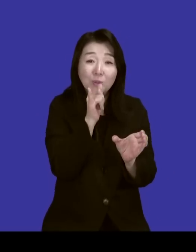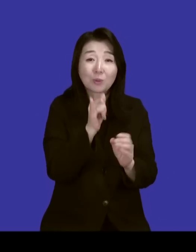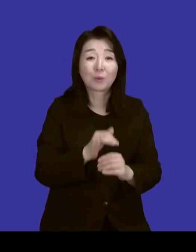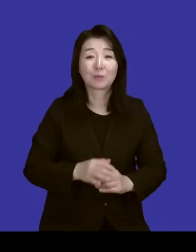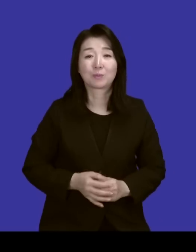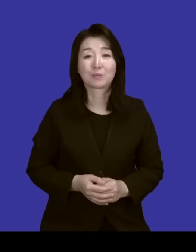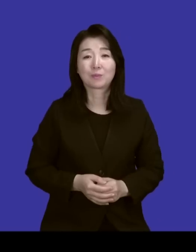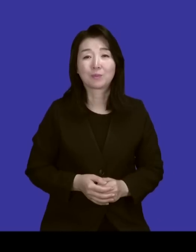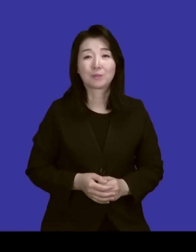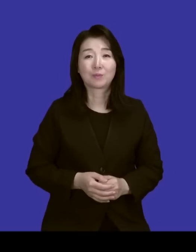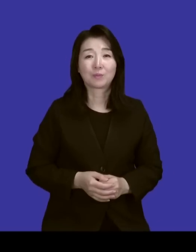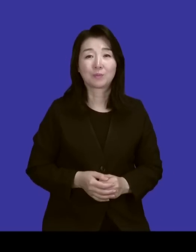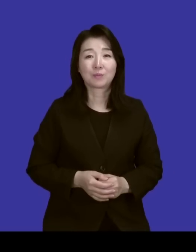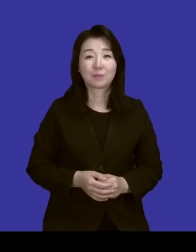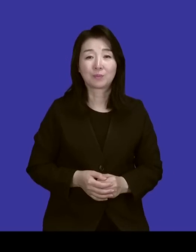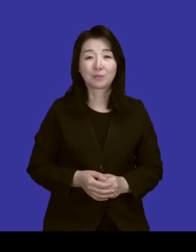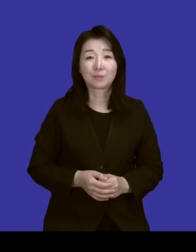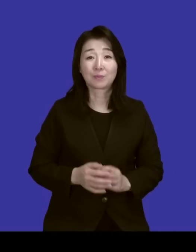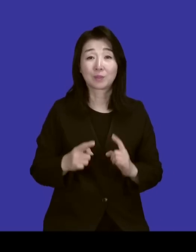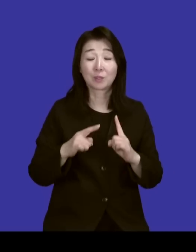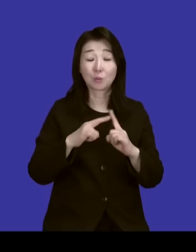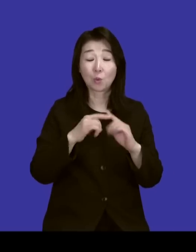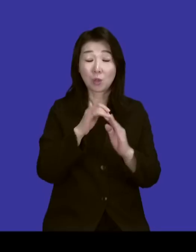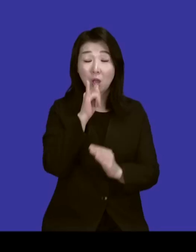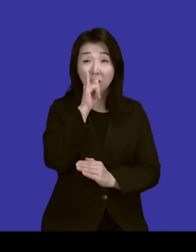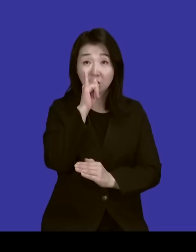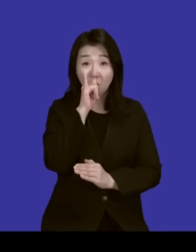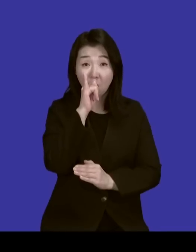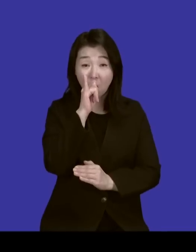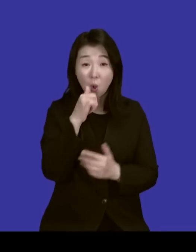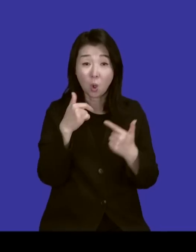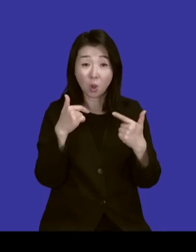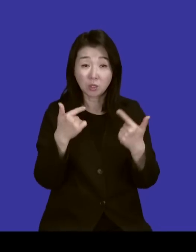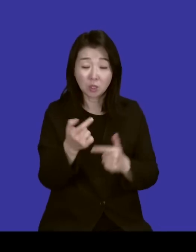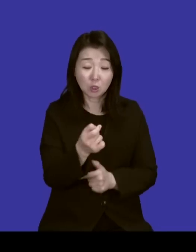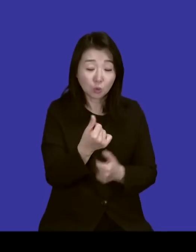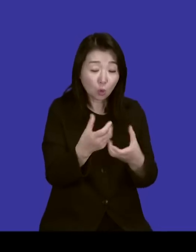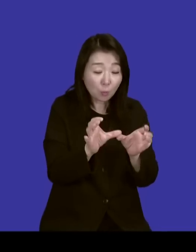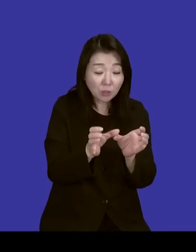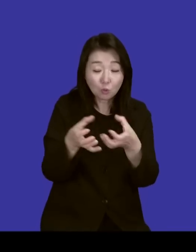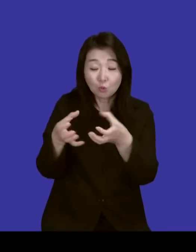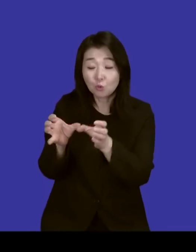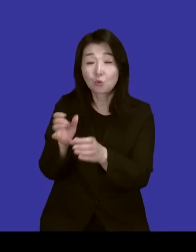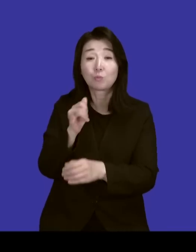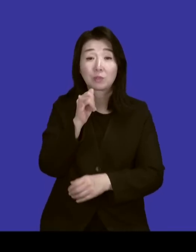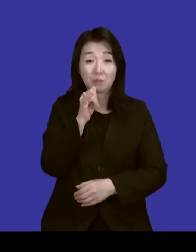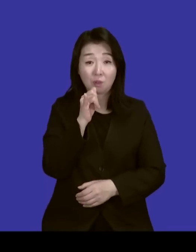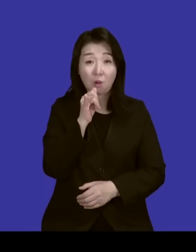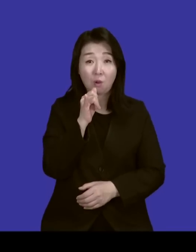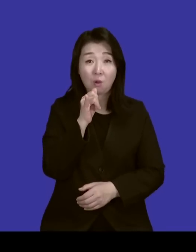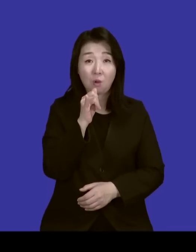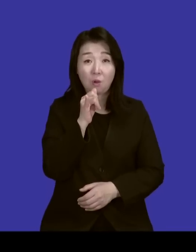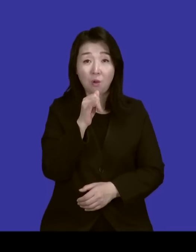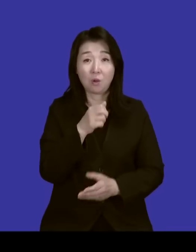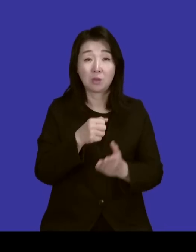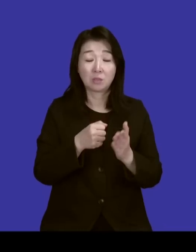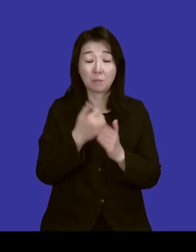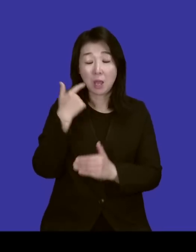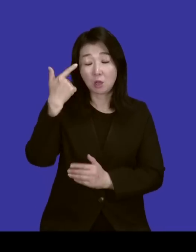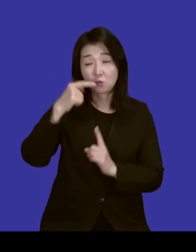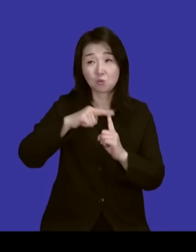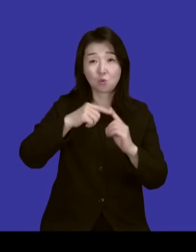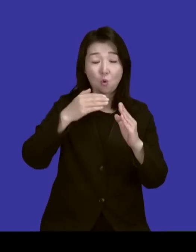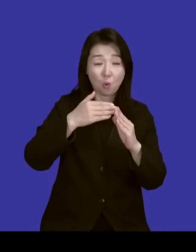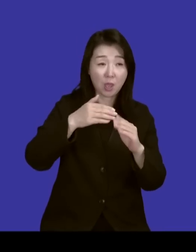뭐 그것도 뭐 교회가 있는 곳에는 언제나 소그룹이 있죠. 그렇죠. 그래서 뭐 한국 교회도 여러